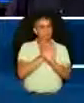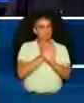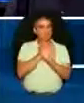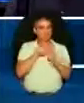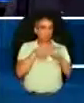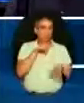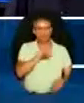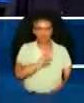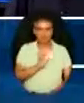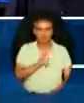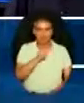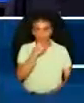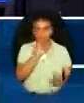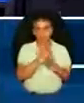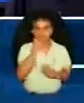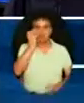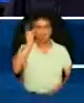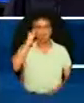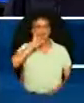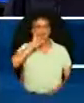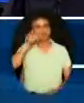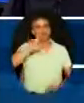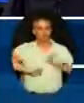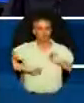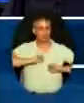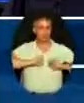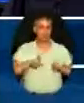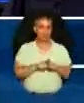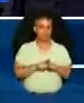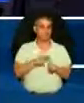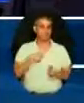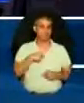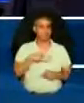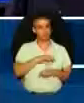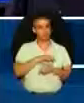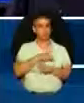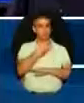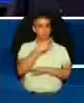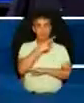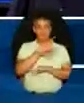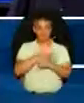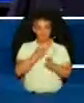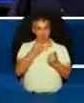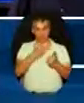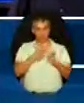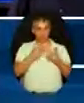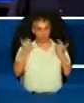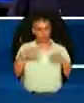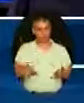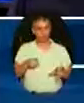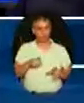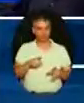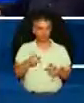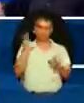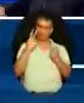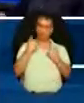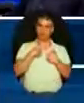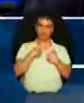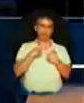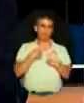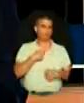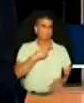שיכול לטפל בהם. הם 40 שנה בשלטון ומתנהגים כאילו אנחנו מנהלים את המדינה. הם מנהלים אותה בצורה כושלת ומתלוננים עלינו.